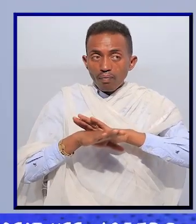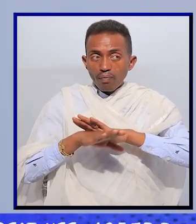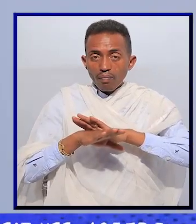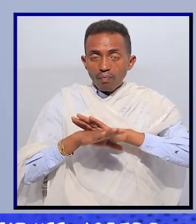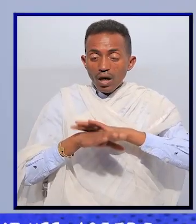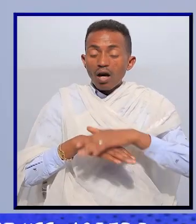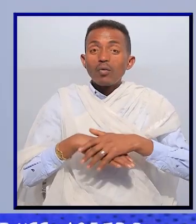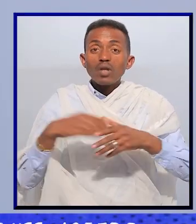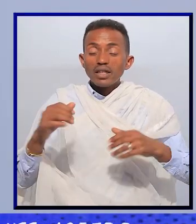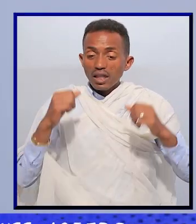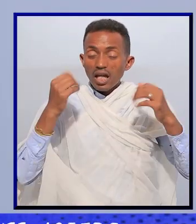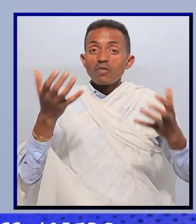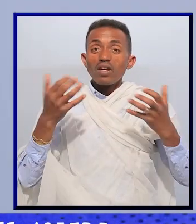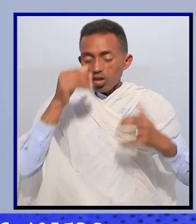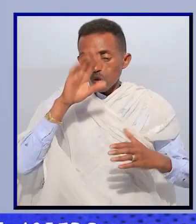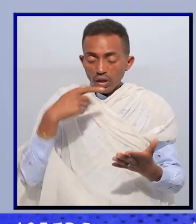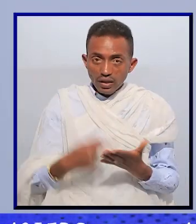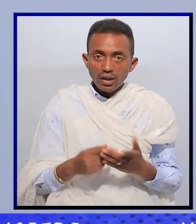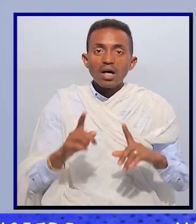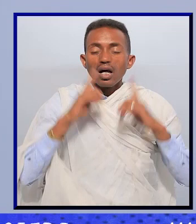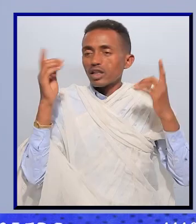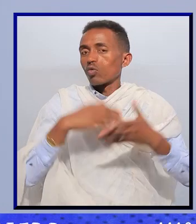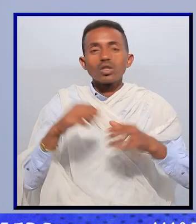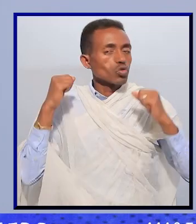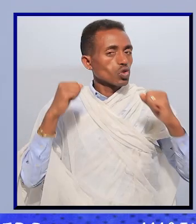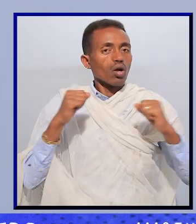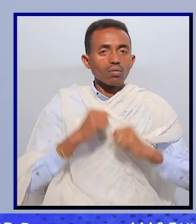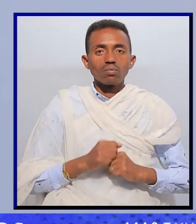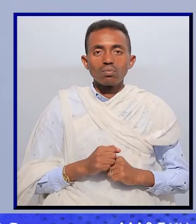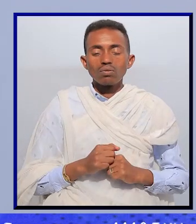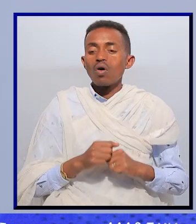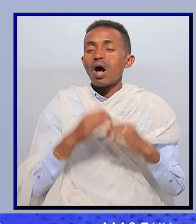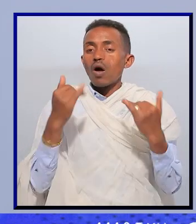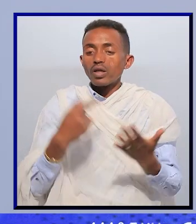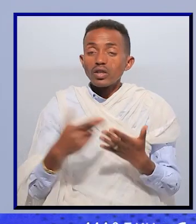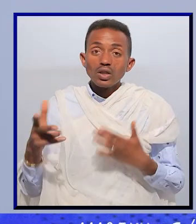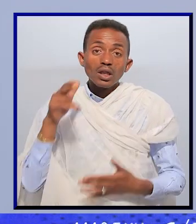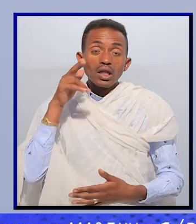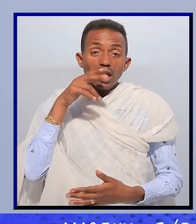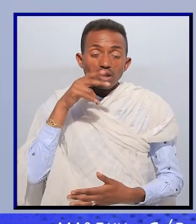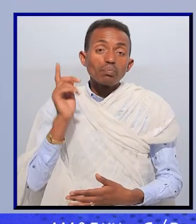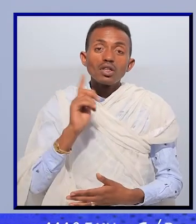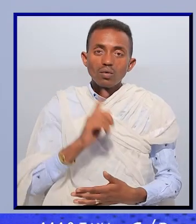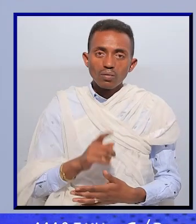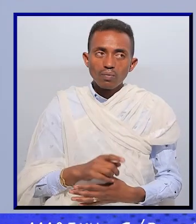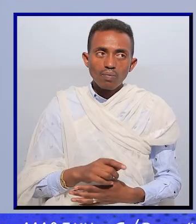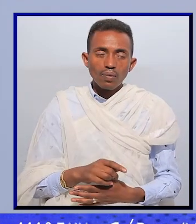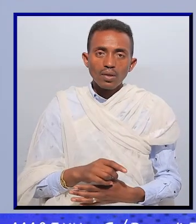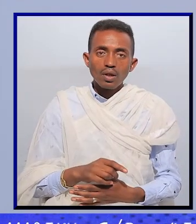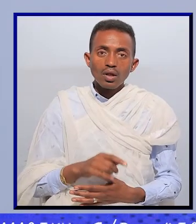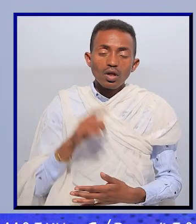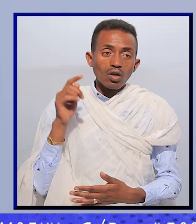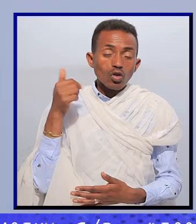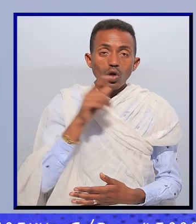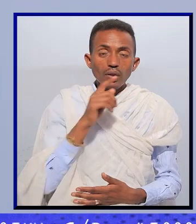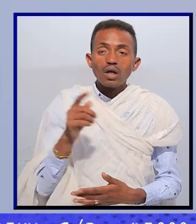ከተገባበትና መውጣት የሚፈልግ ሰው ካለ ከዚህ ኃጢአት መውጣት ይችላሉ። አሁን ይህች እህታችን እሷም